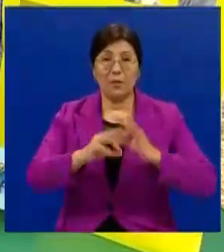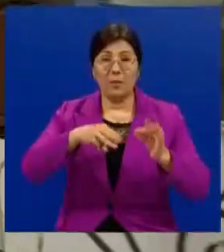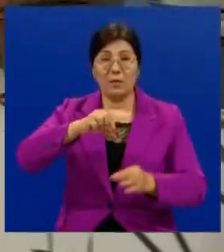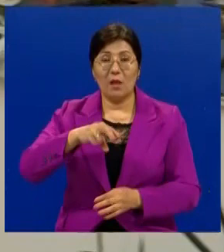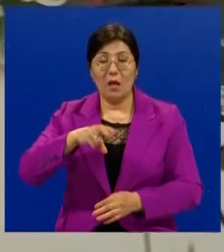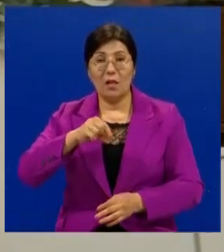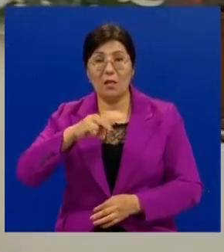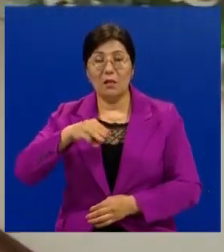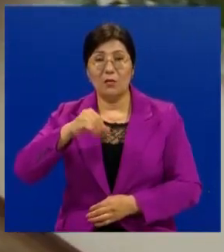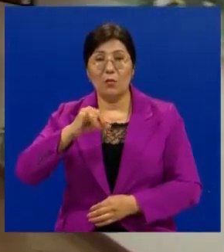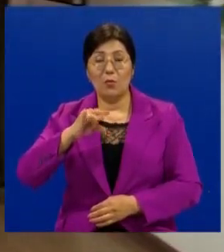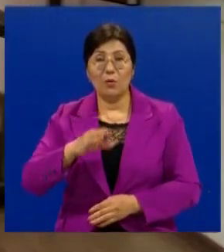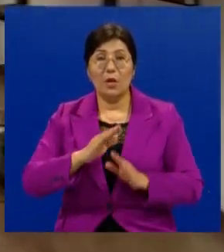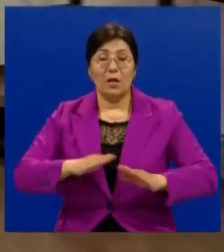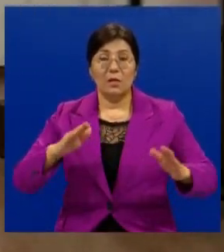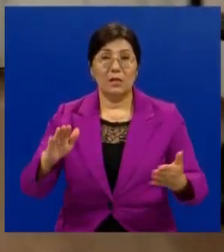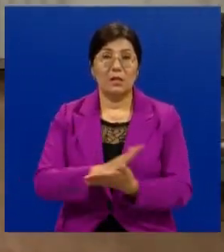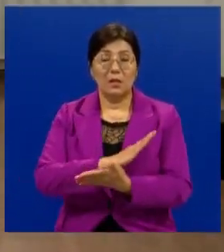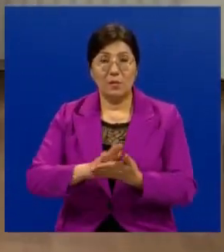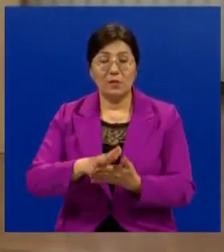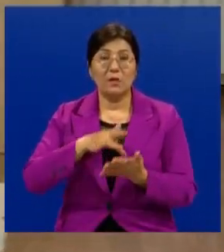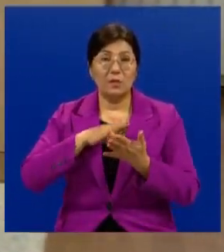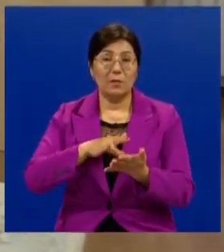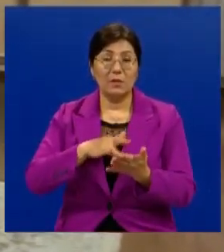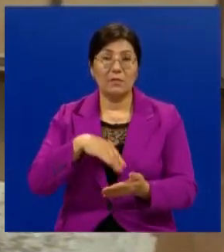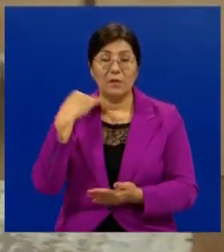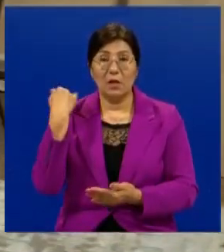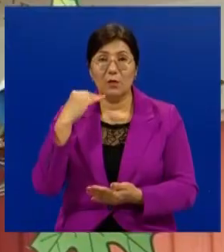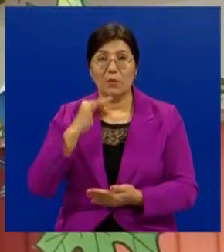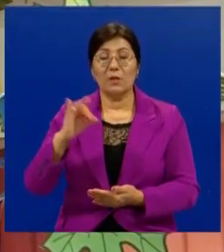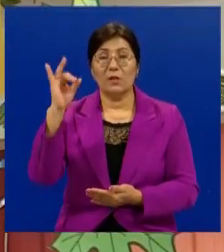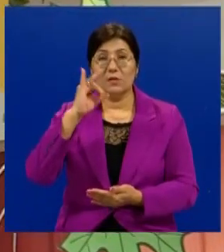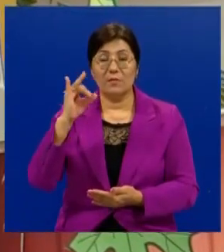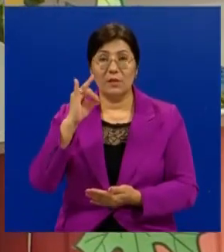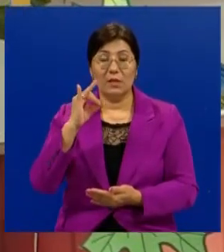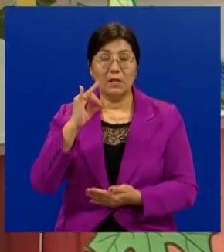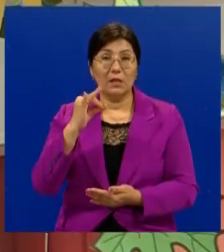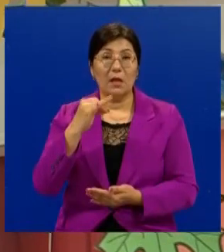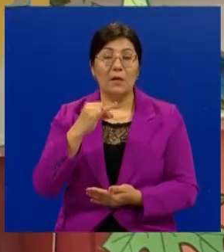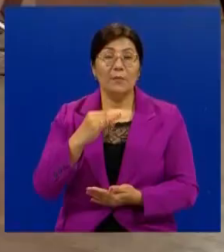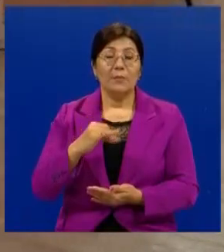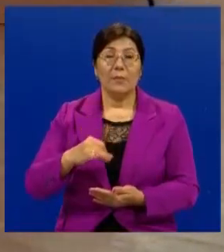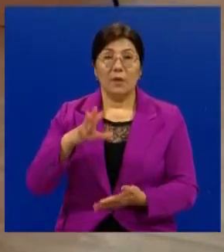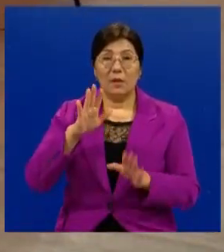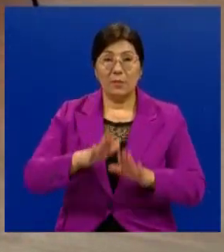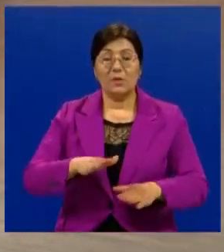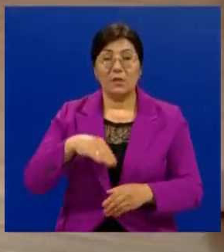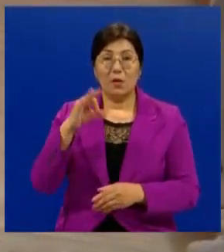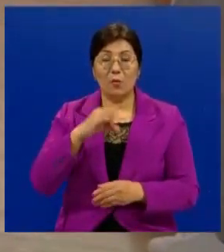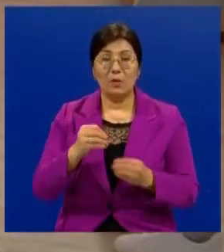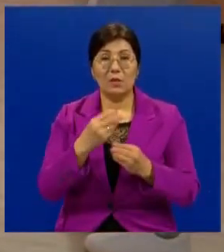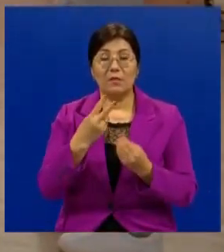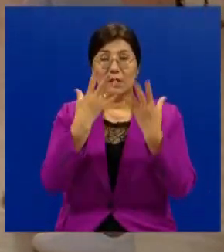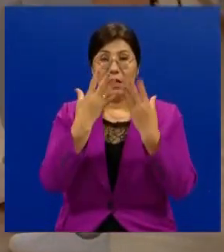ребят устроят бесплатный досуг в достопримечательностях города Актобе, а также исторических и духовных объектах области. К слову, 12 дней отдыха